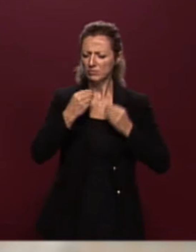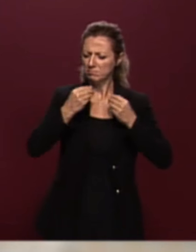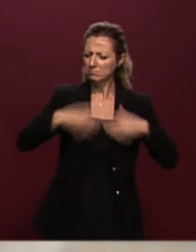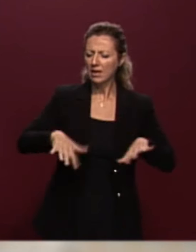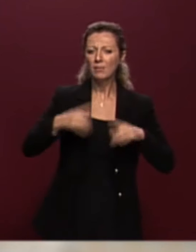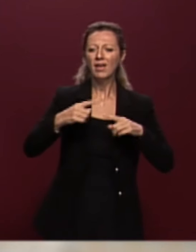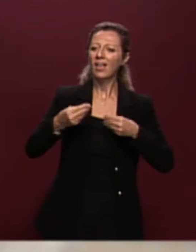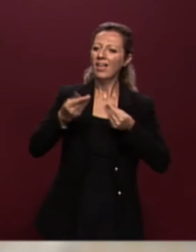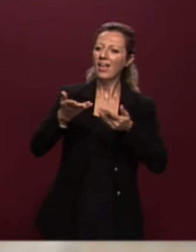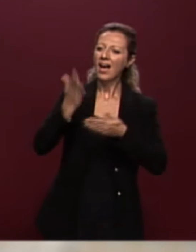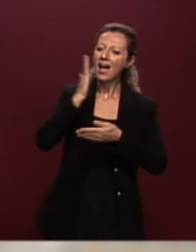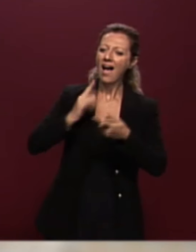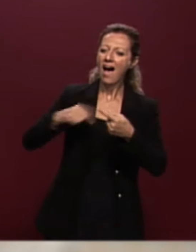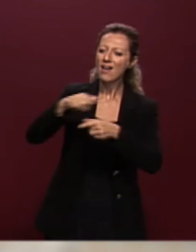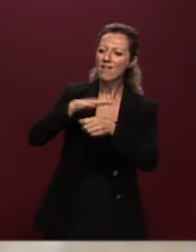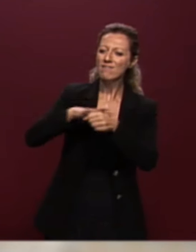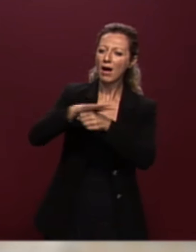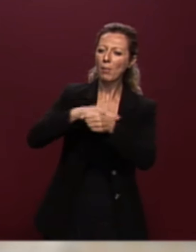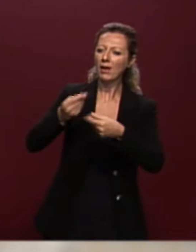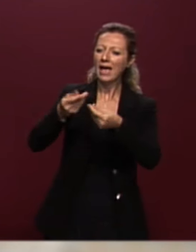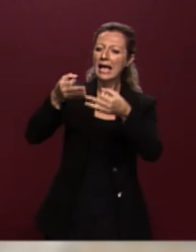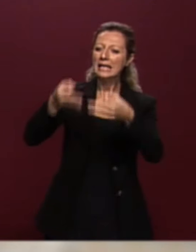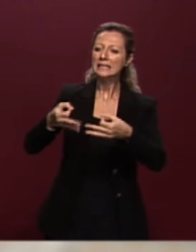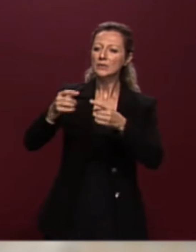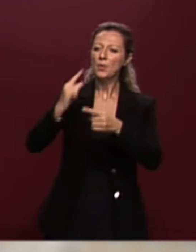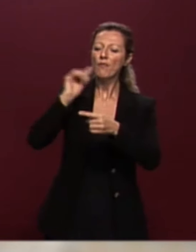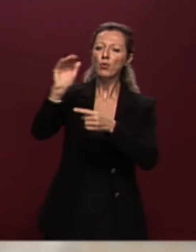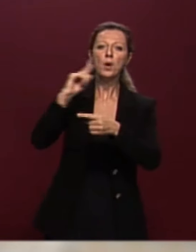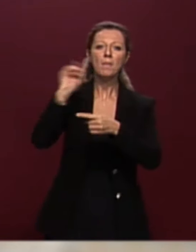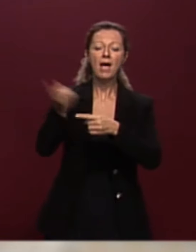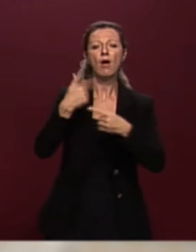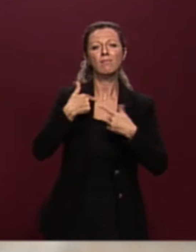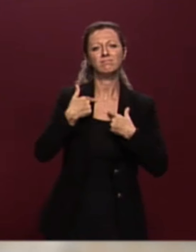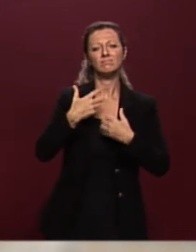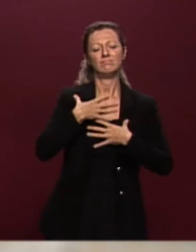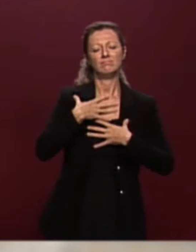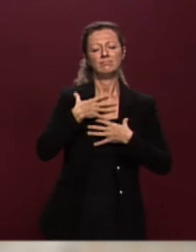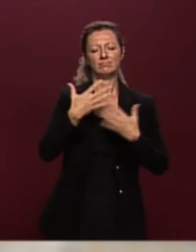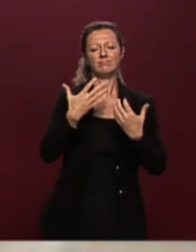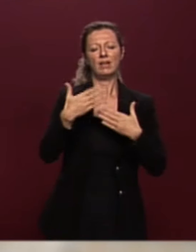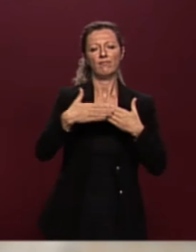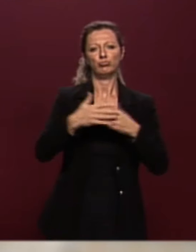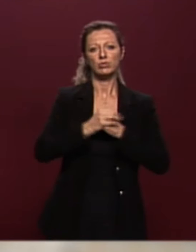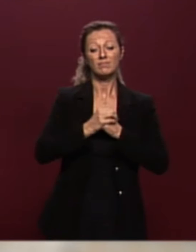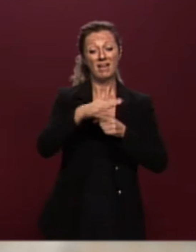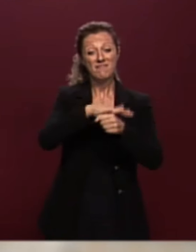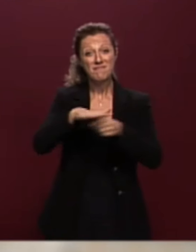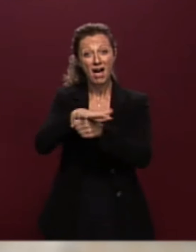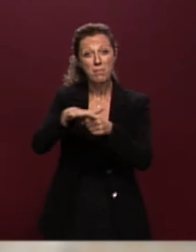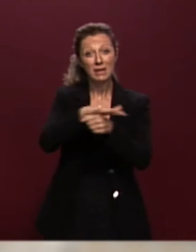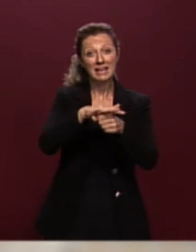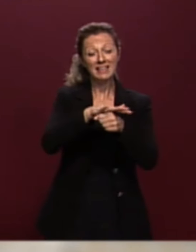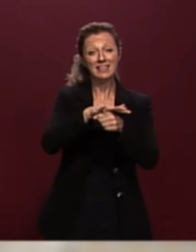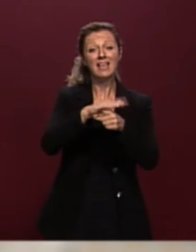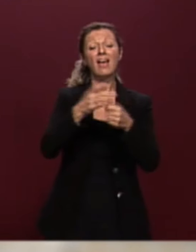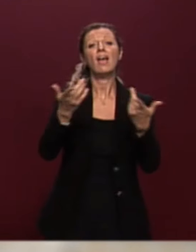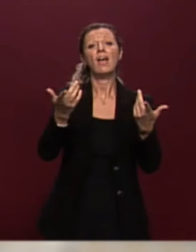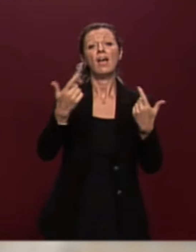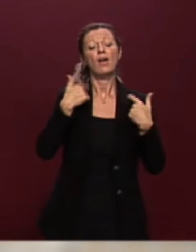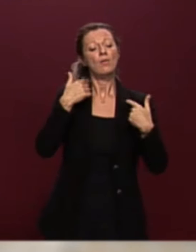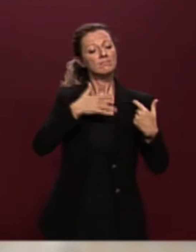cari. A nome mio personale e della Camera dei Deputati rinnovo alle loro famiglie i sentimenti